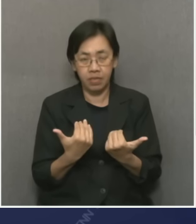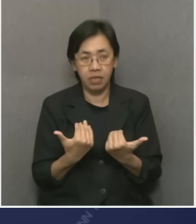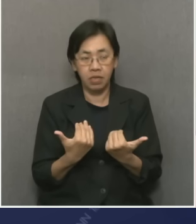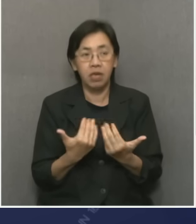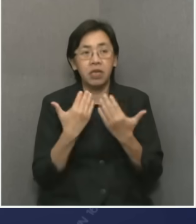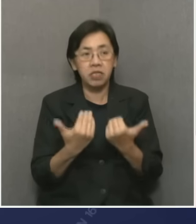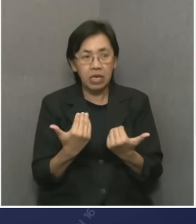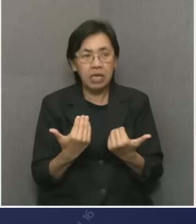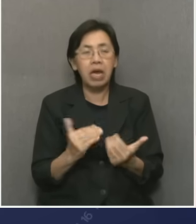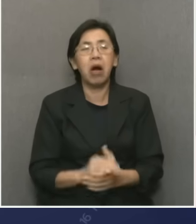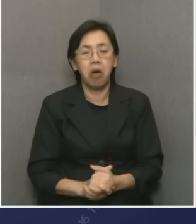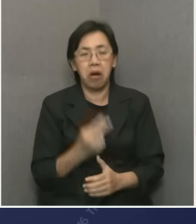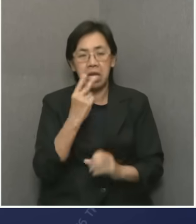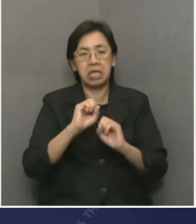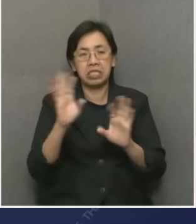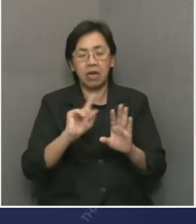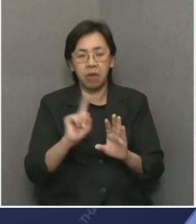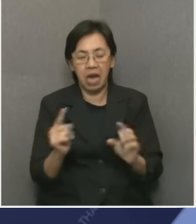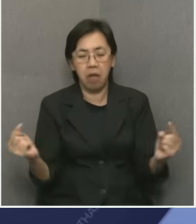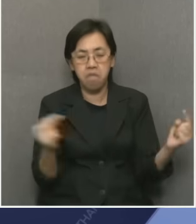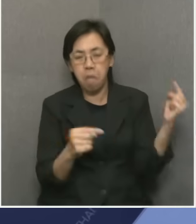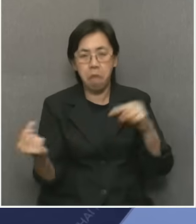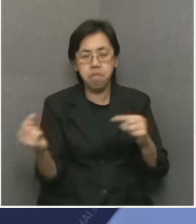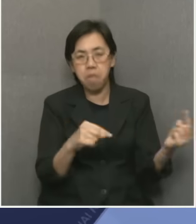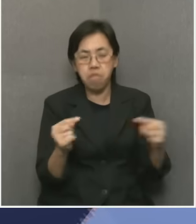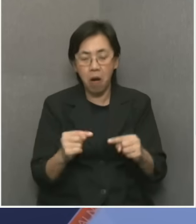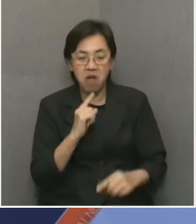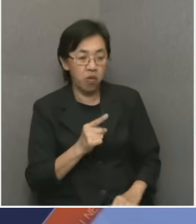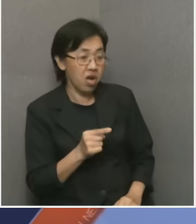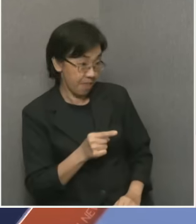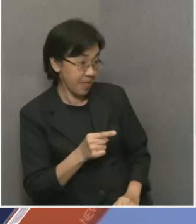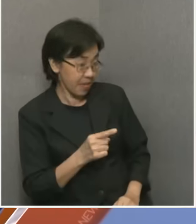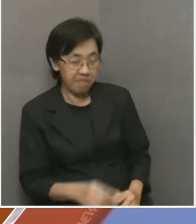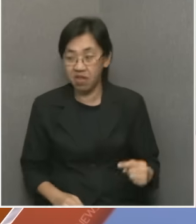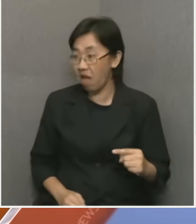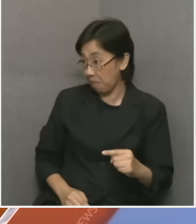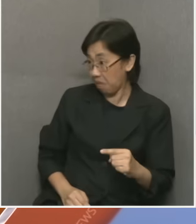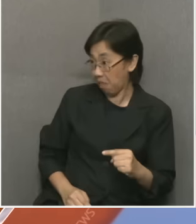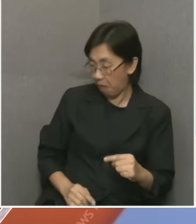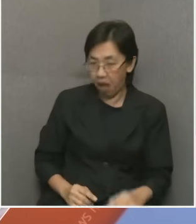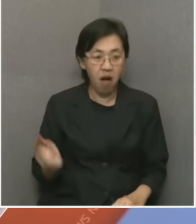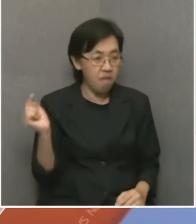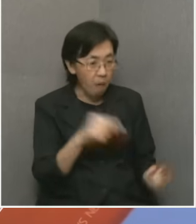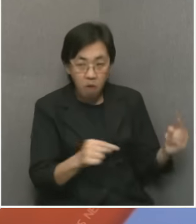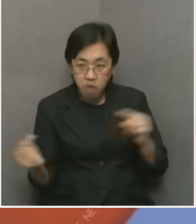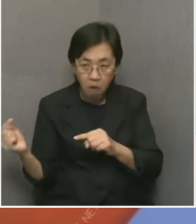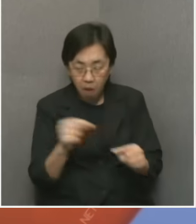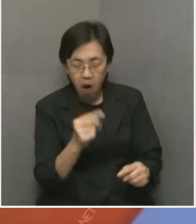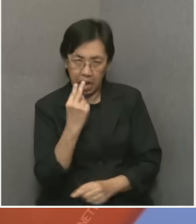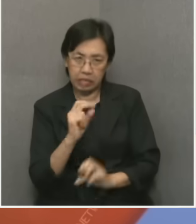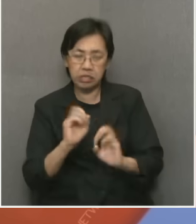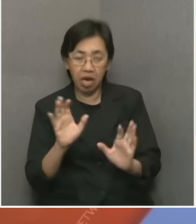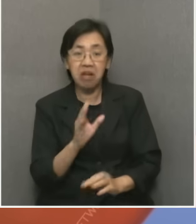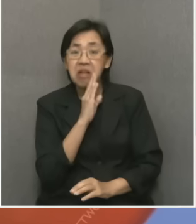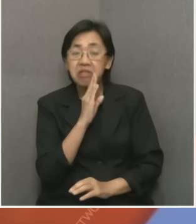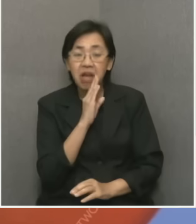าณกันค่อนข้างชัดนะที่ขู่กันไปขู่กันมาป้องปรามกันไปป้องปรามกันมาซึ่งถ้ามันไม่ได้ผ